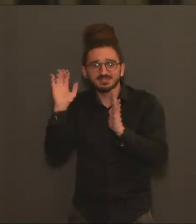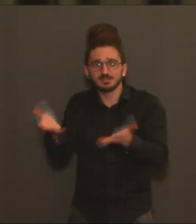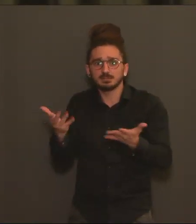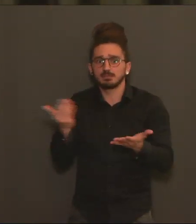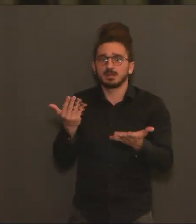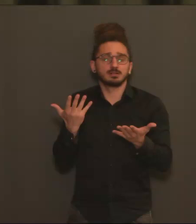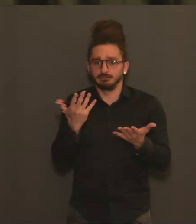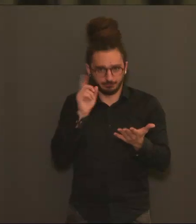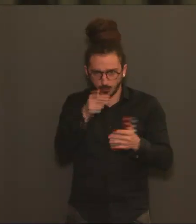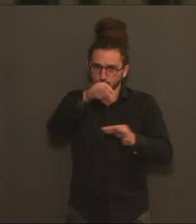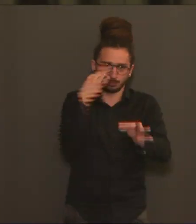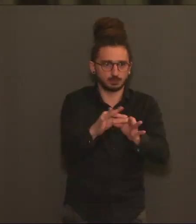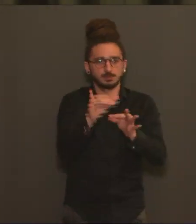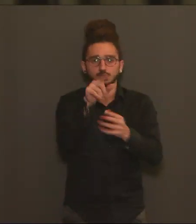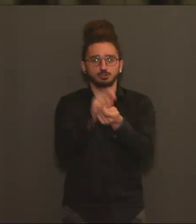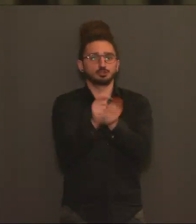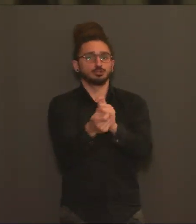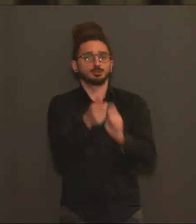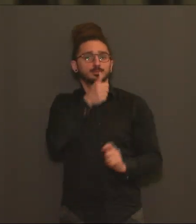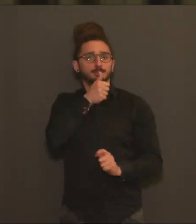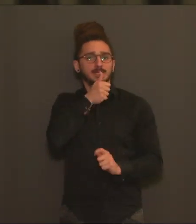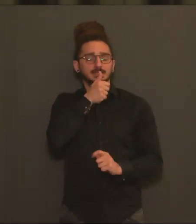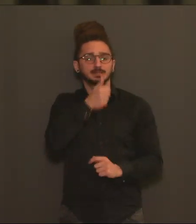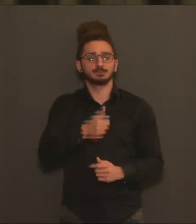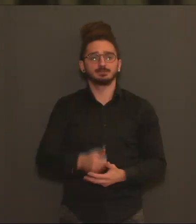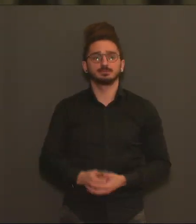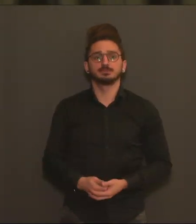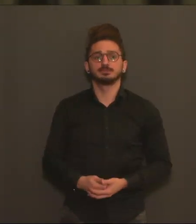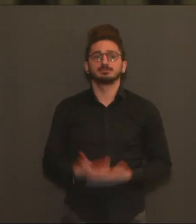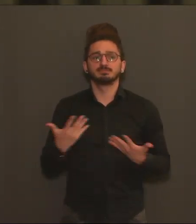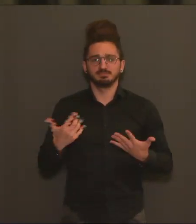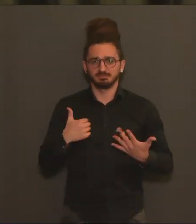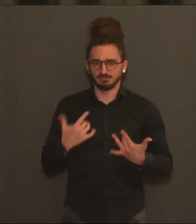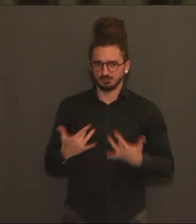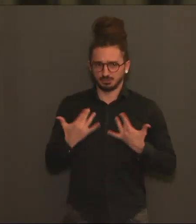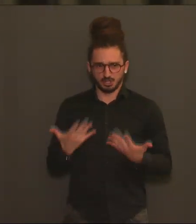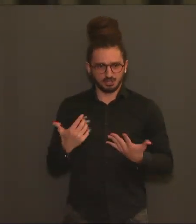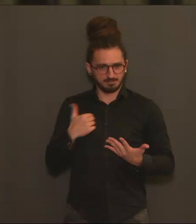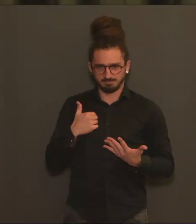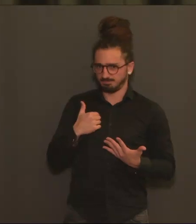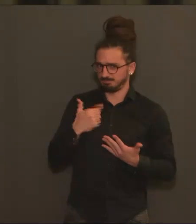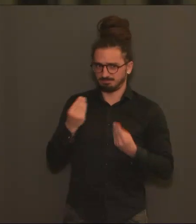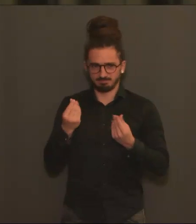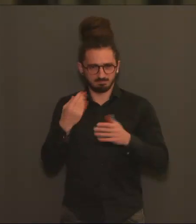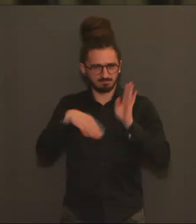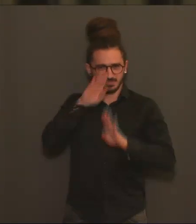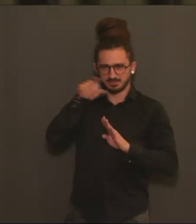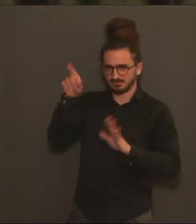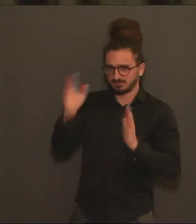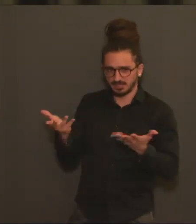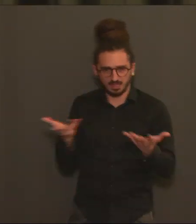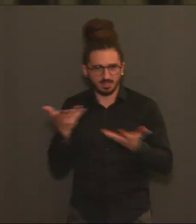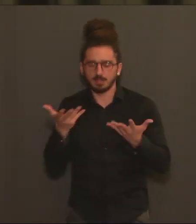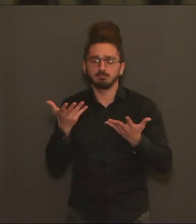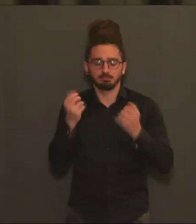vous pensez avoir été escroqué, déposez plainte à votre zone de police locale. En suivant ces conseils, vous ne